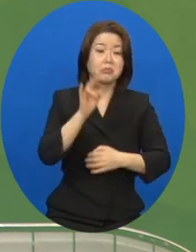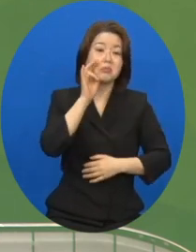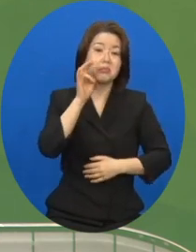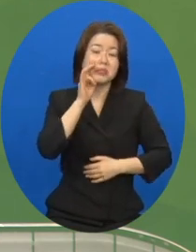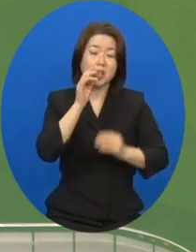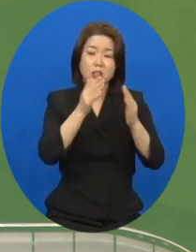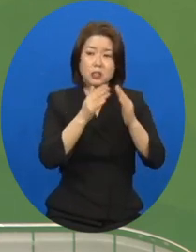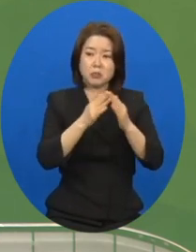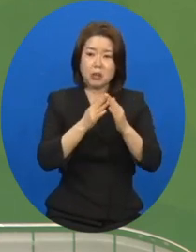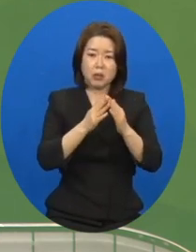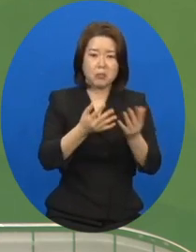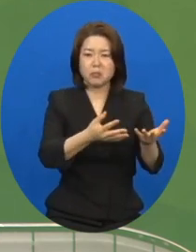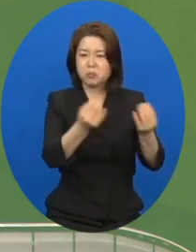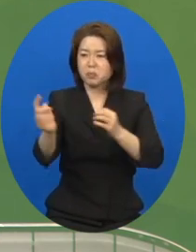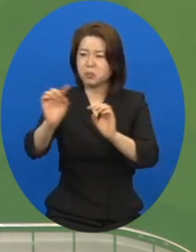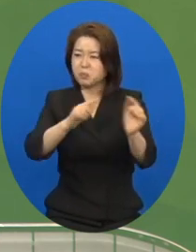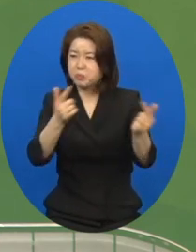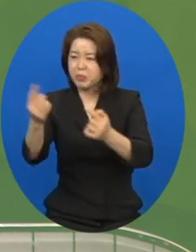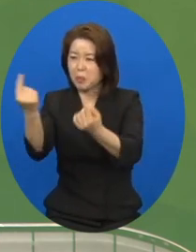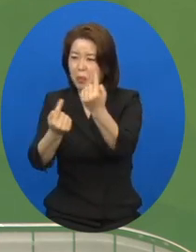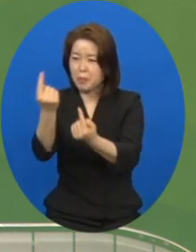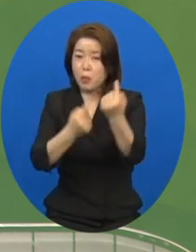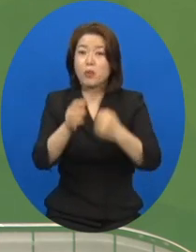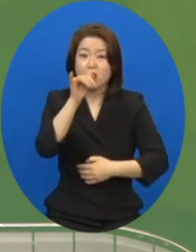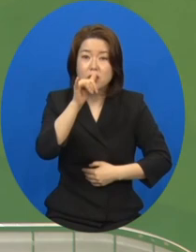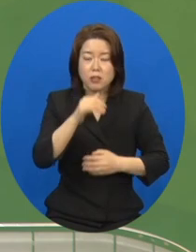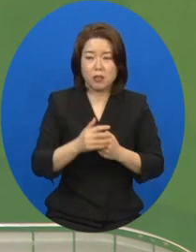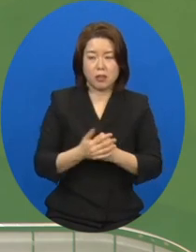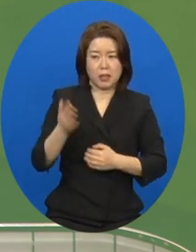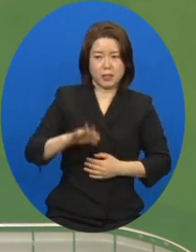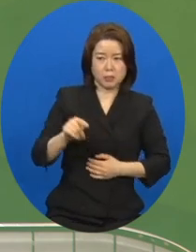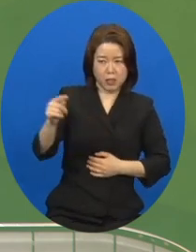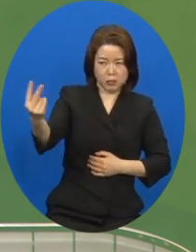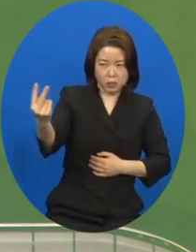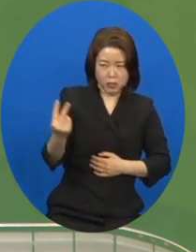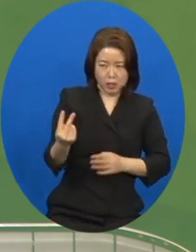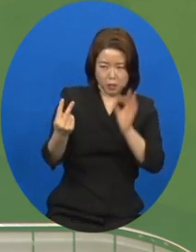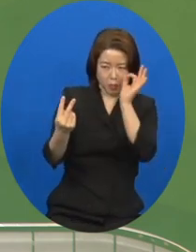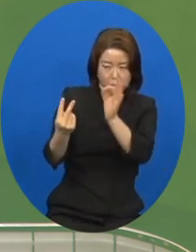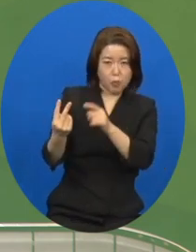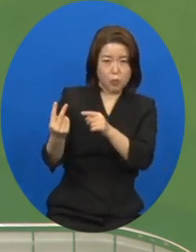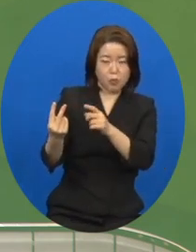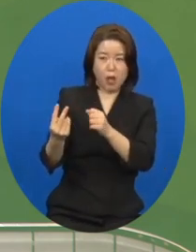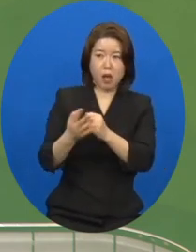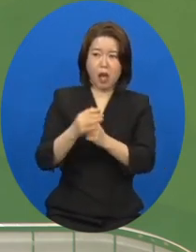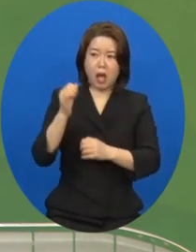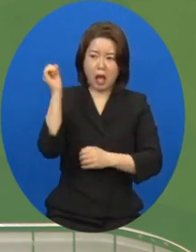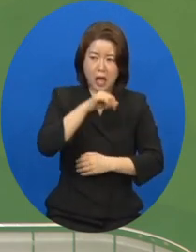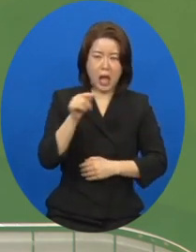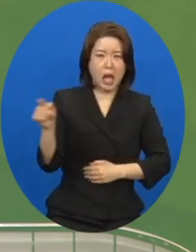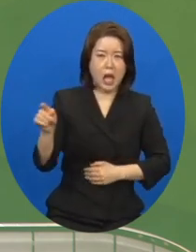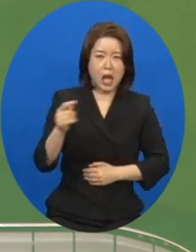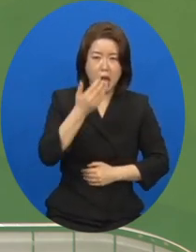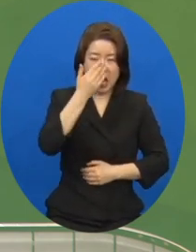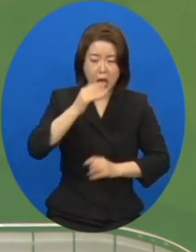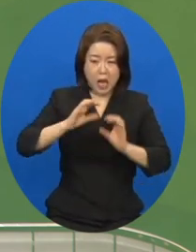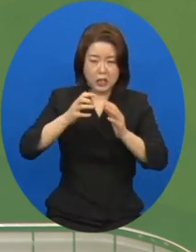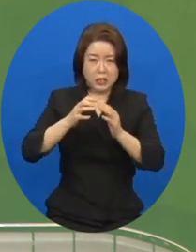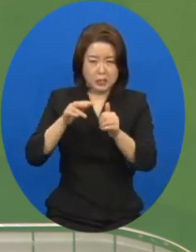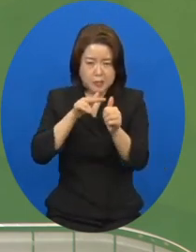사람 다 들어오죠. 그런데 라합이 직감적으로 이 사람이 이스라엘